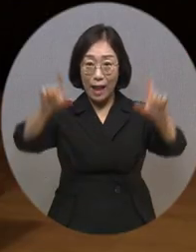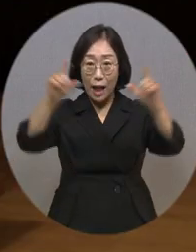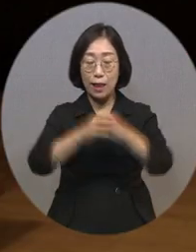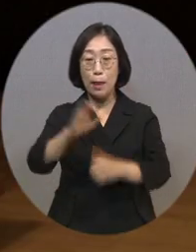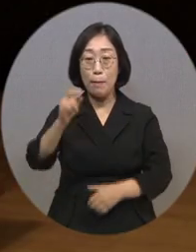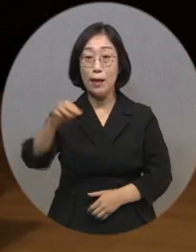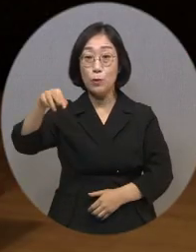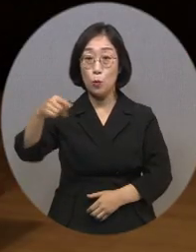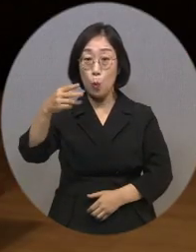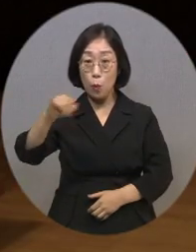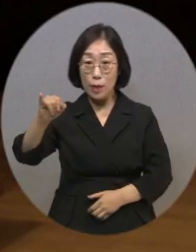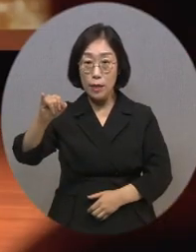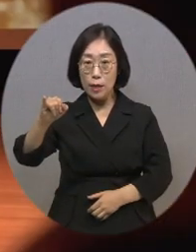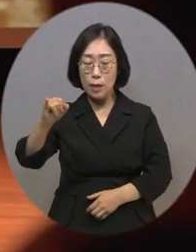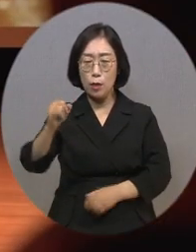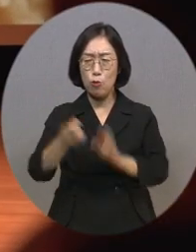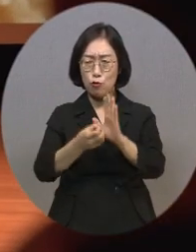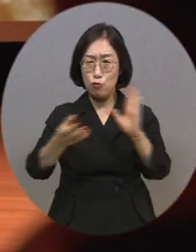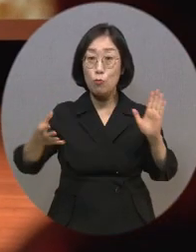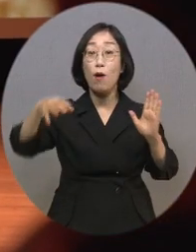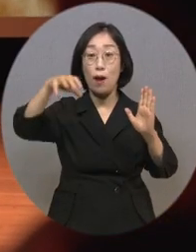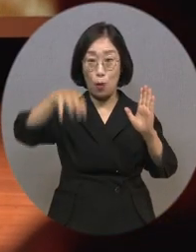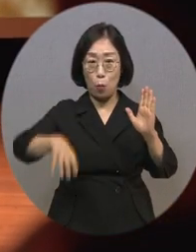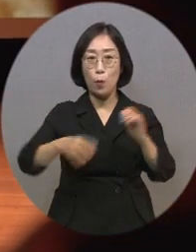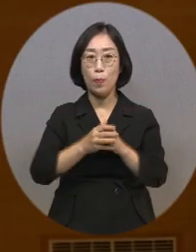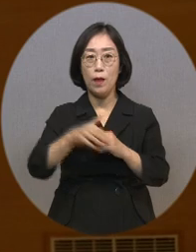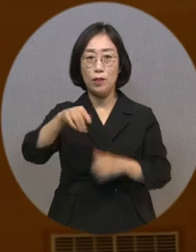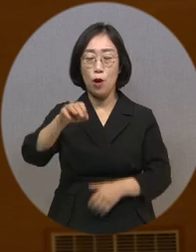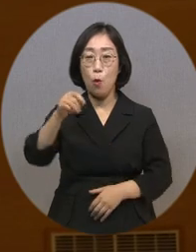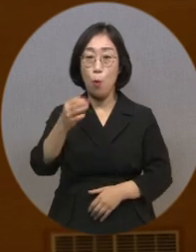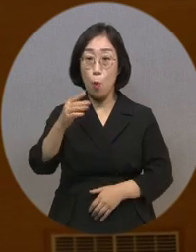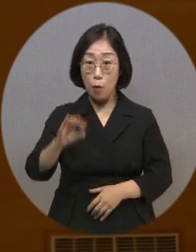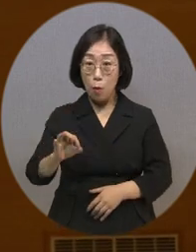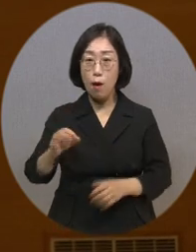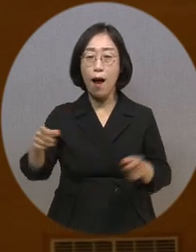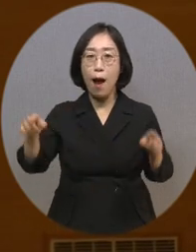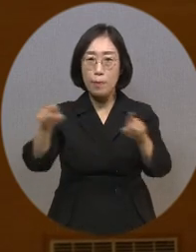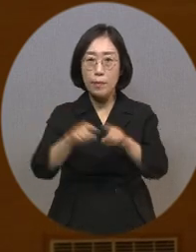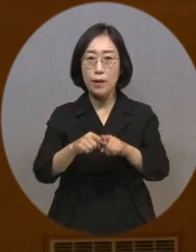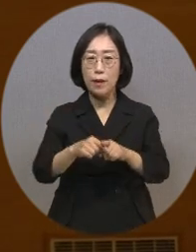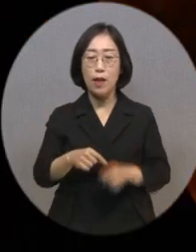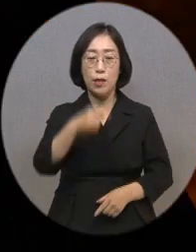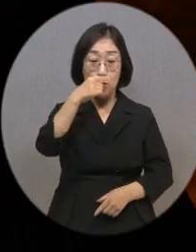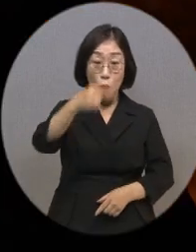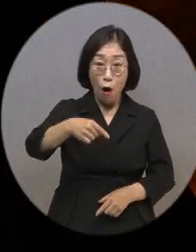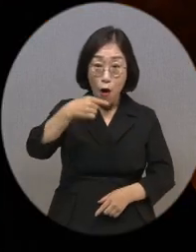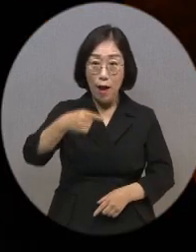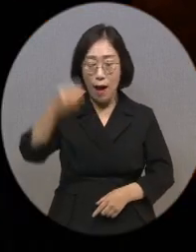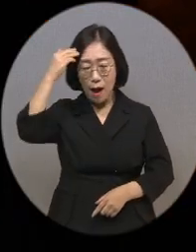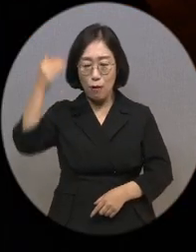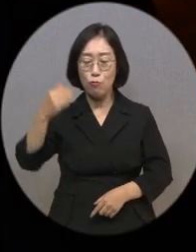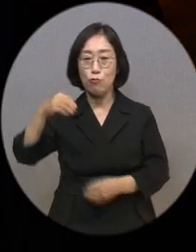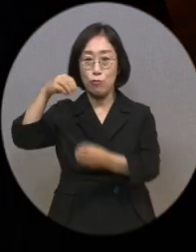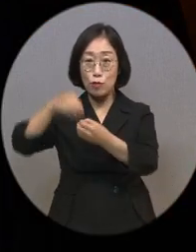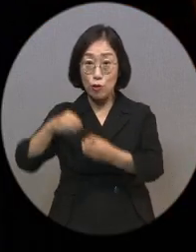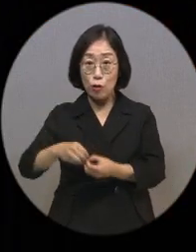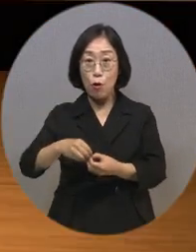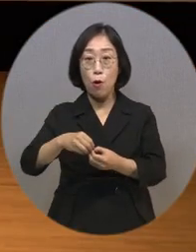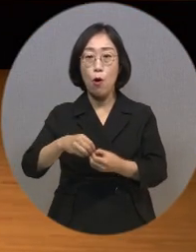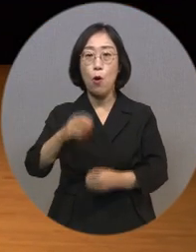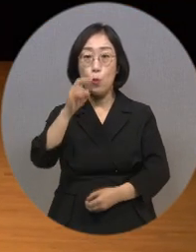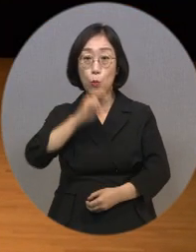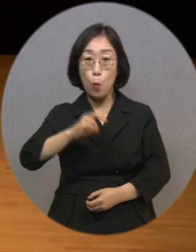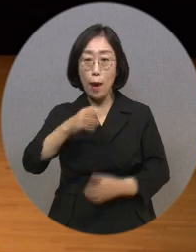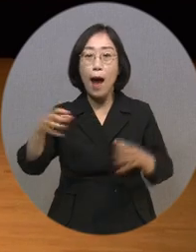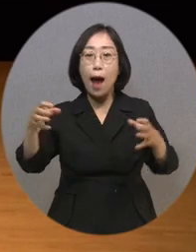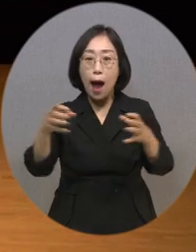고장인 고창에 걸맞게 정호영 소리꾼이 함께하여 클래식과 전통 소리가 하나되고 남녀노소가 함께 동서양 음악을 한 번에